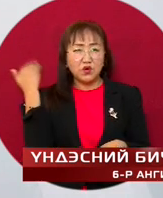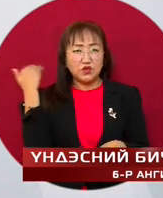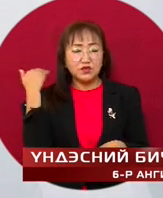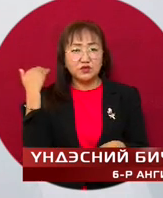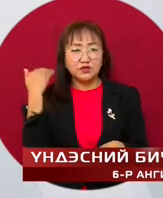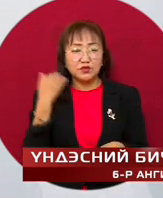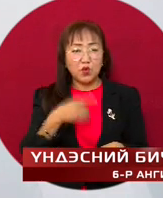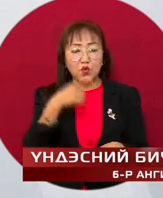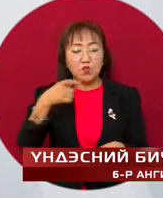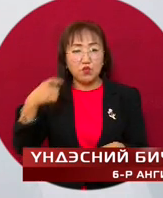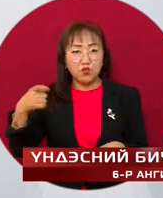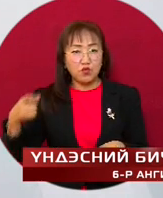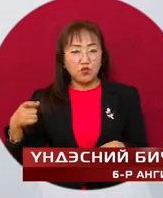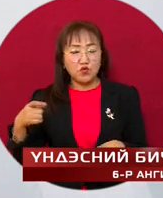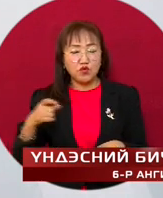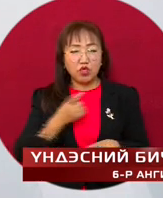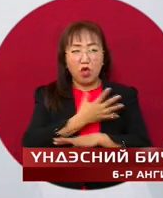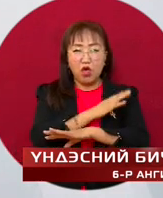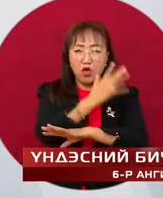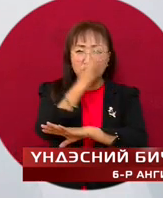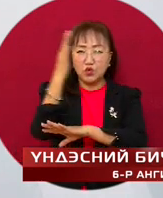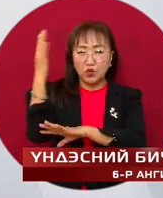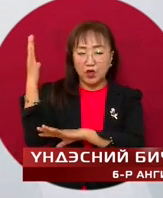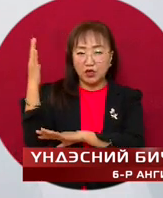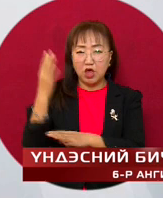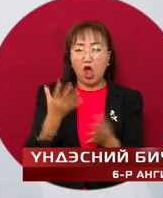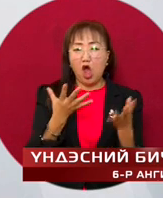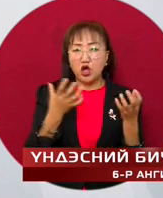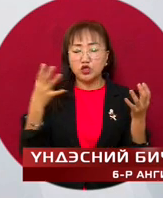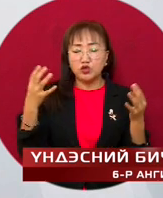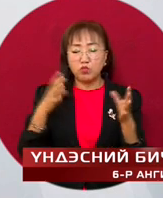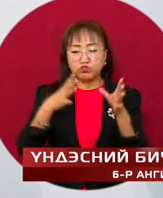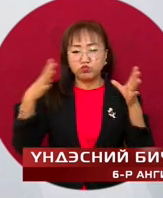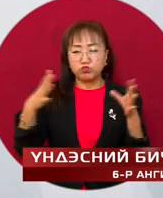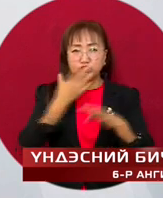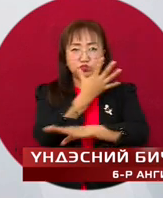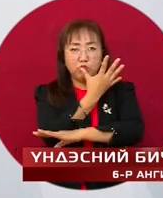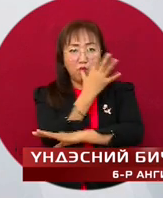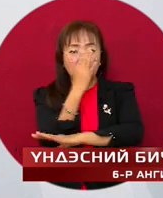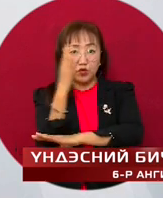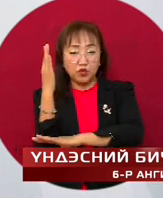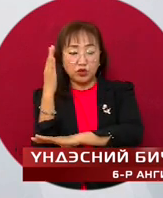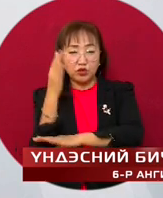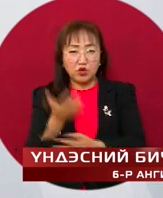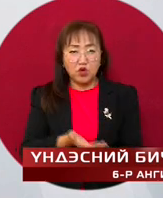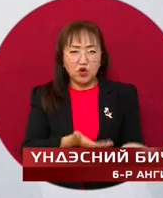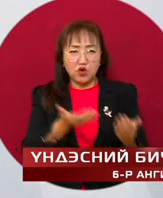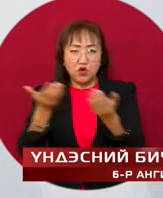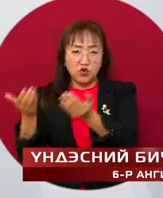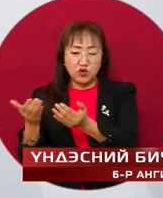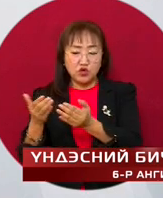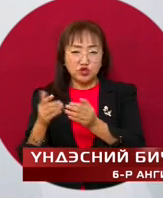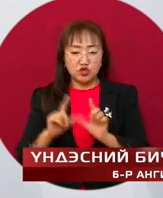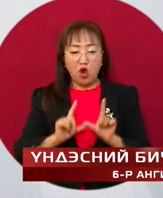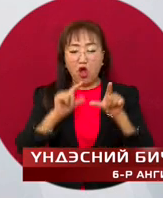ой шуугаас олон бүдүүн модыг зөөж голоор гаргах гэж